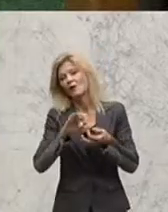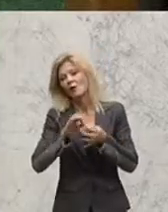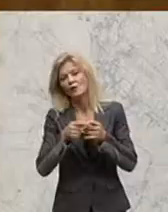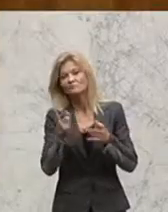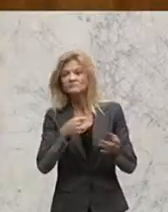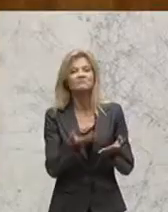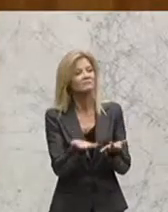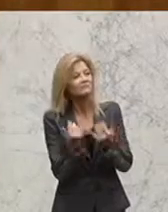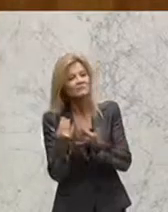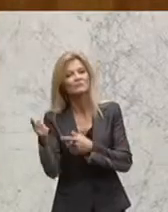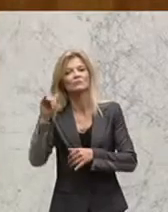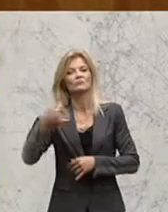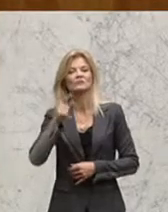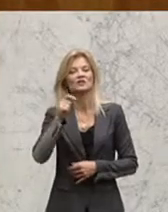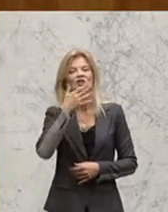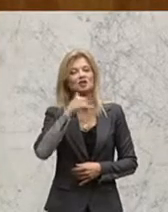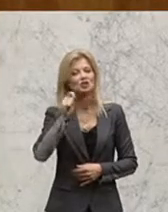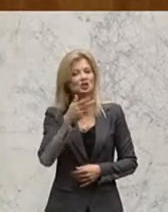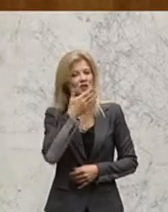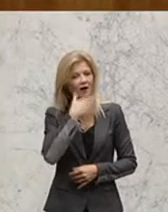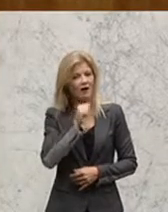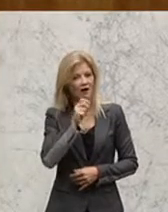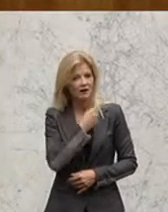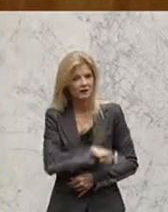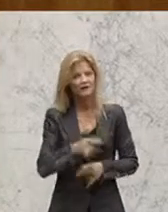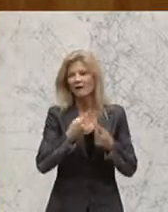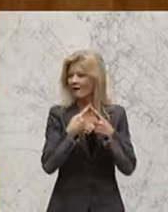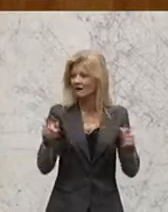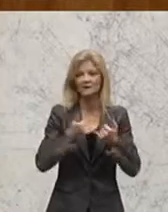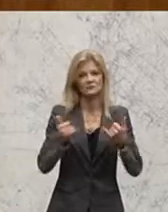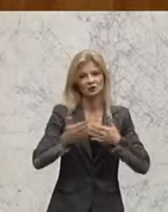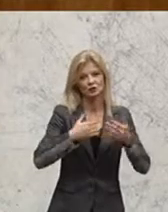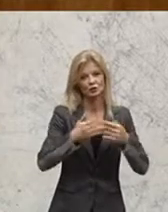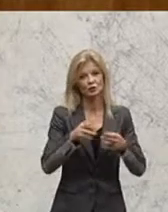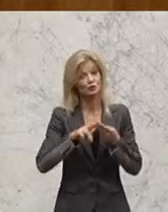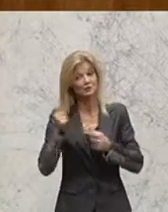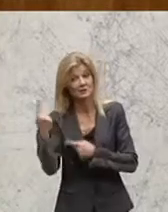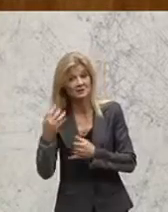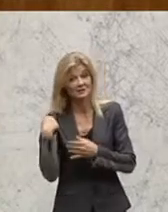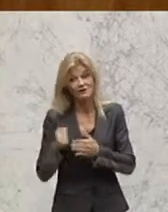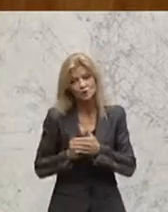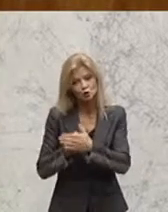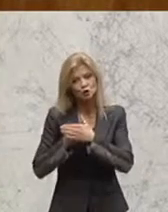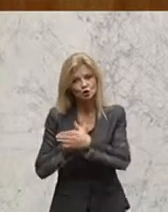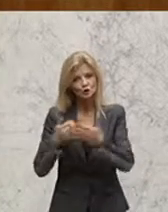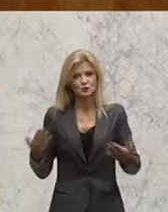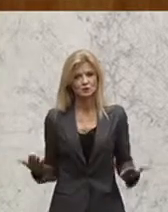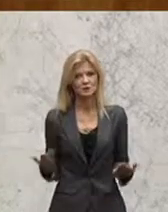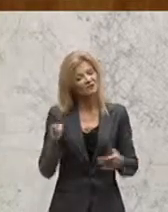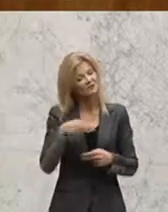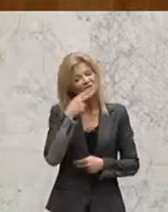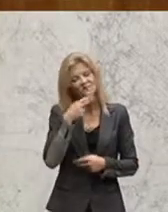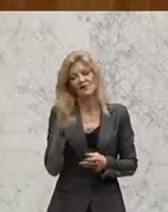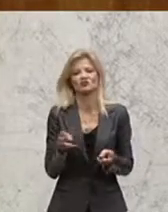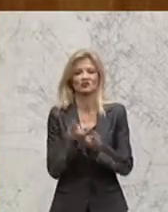Toleranz konfrontiert sind in Österreich und teilweise auch noch offenbar unterstützt werden bei ihren Tätigkeiten. Das ist ein falscher Weg.